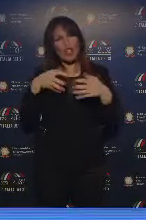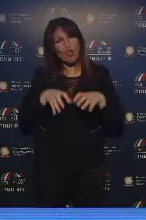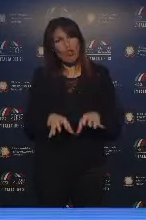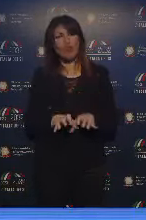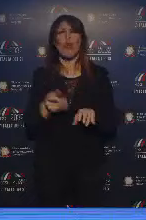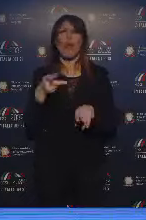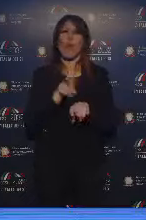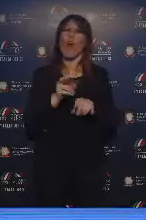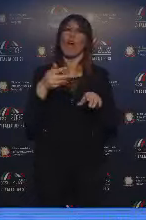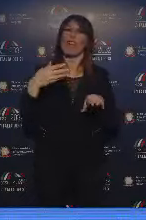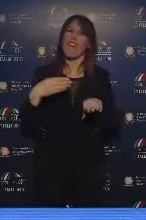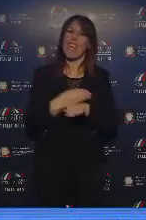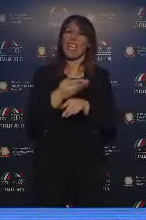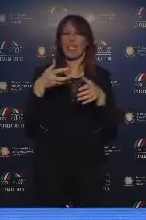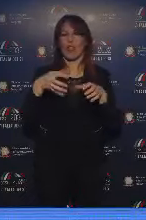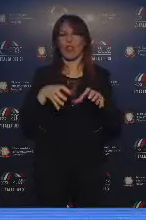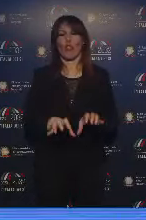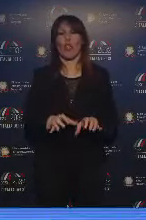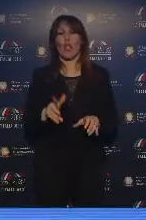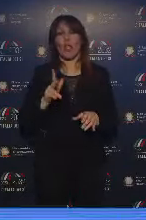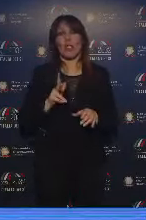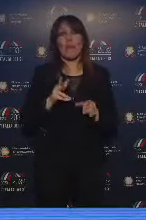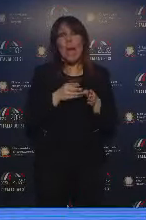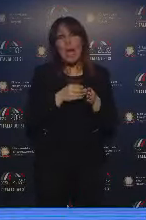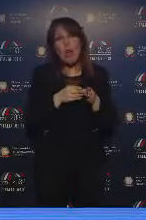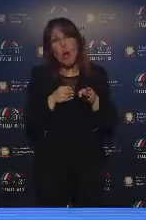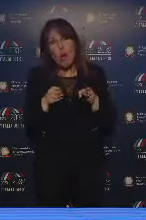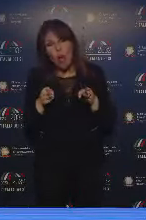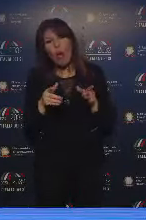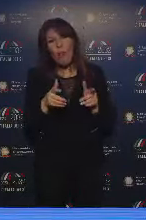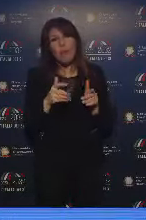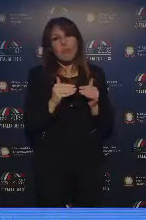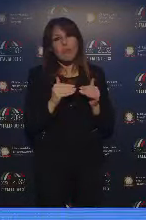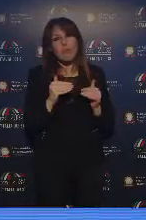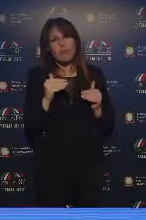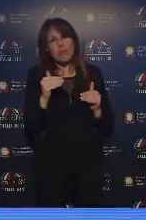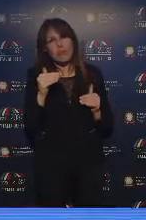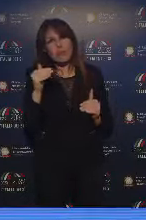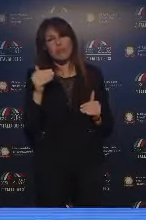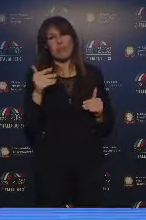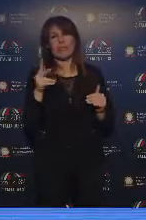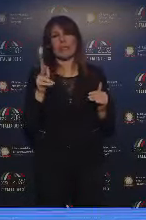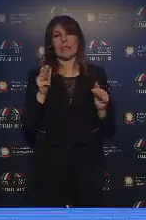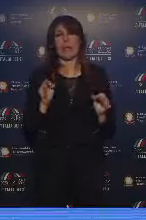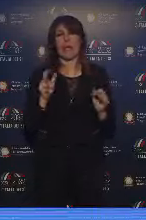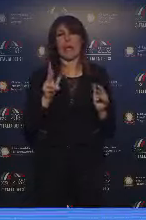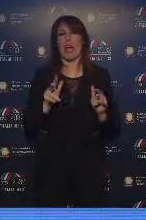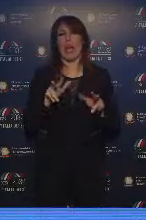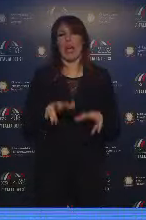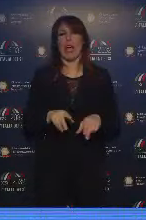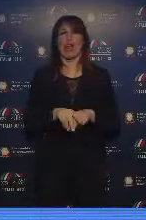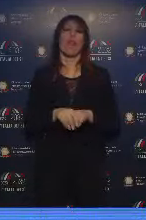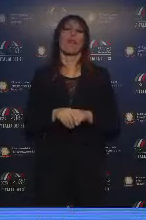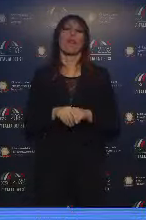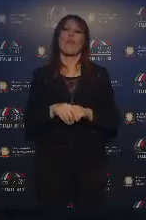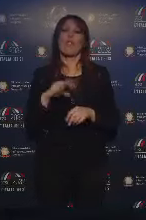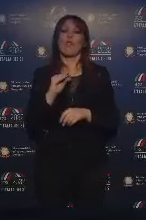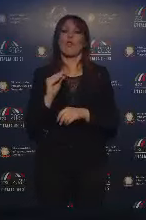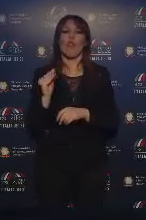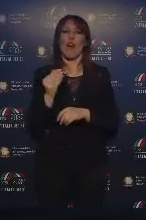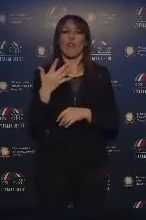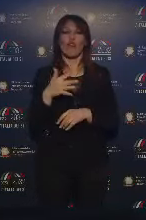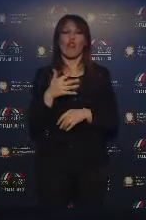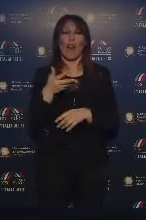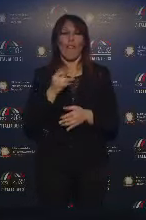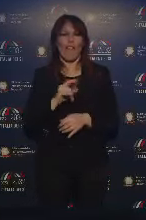dei morti e dei feriti Spero che sia un trend che poi si va a confermare per quello che riguarda i giovani di questo ho discusso con mio figlio